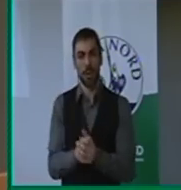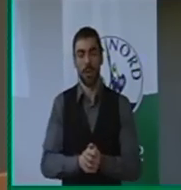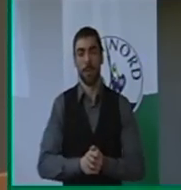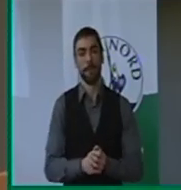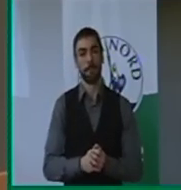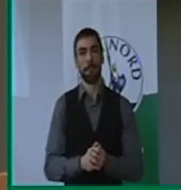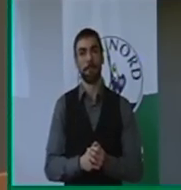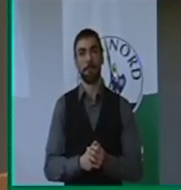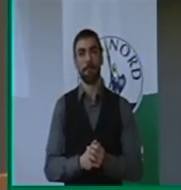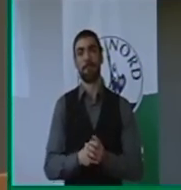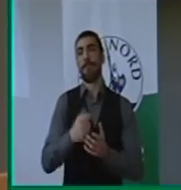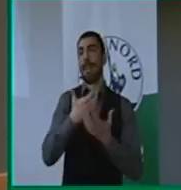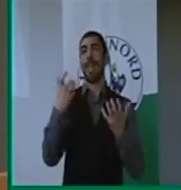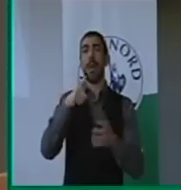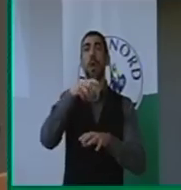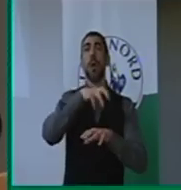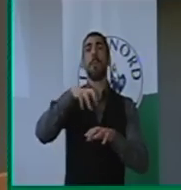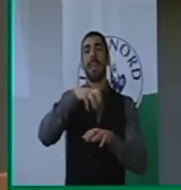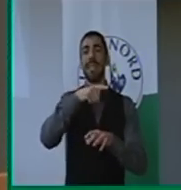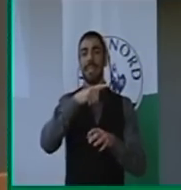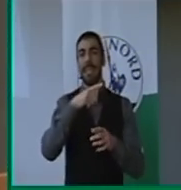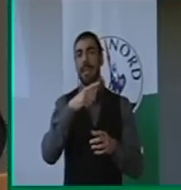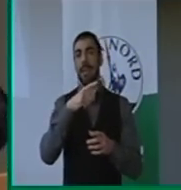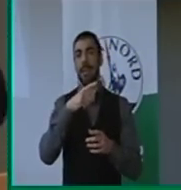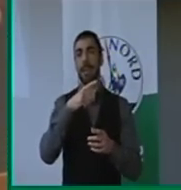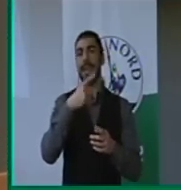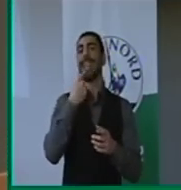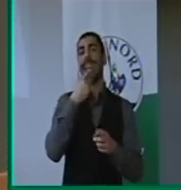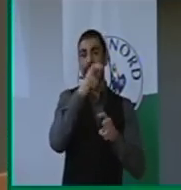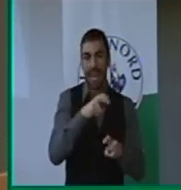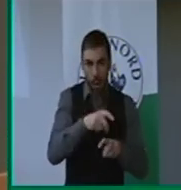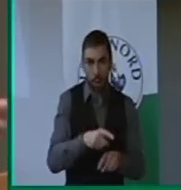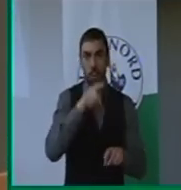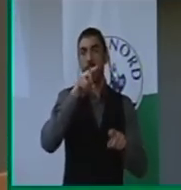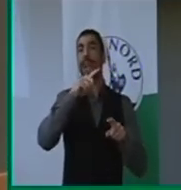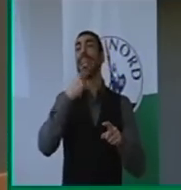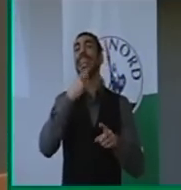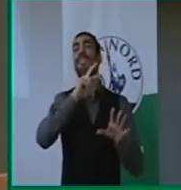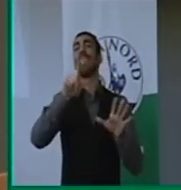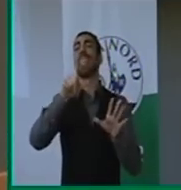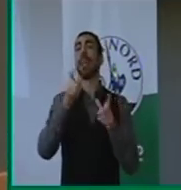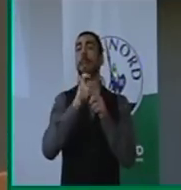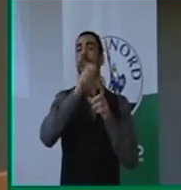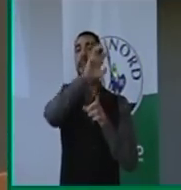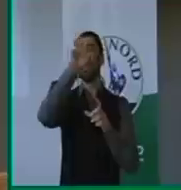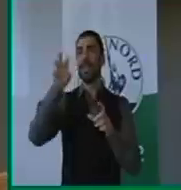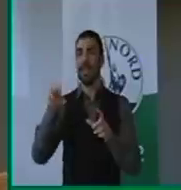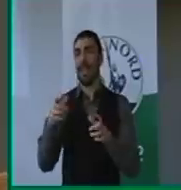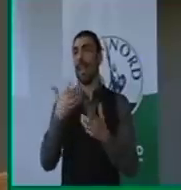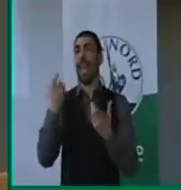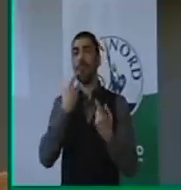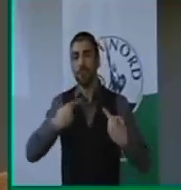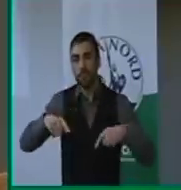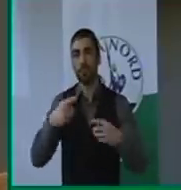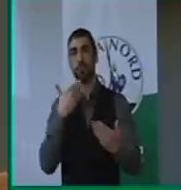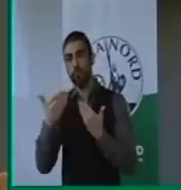praticamente è costituito dai ministri omologhi quindi in questo caso dell'Agricoltura di tutti i 27 pa che stanno intorno al tavolo a ragionare